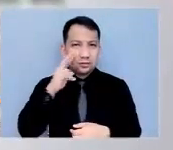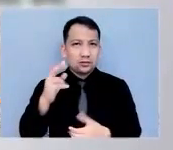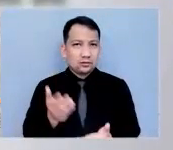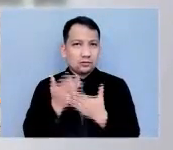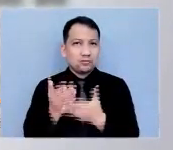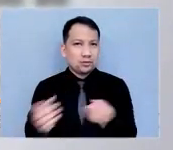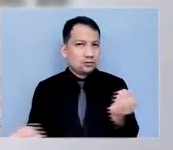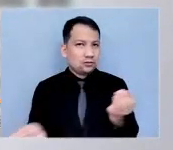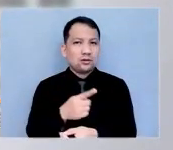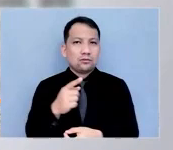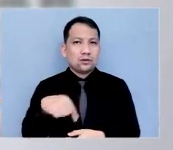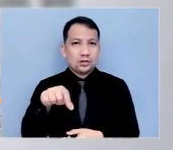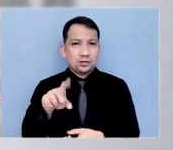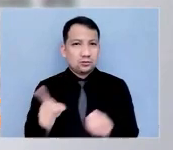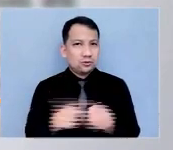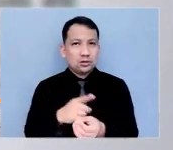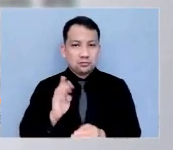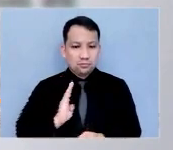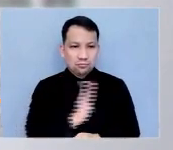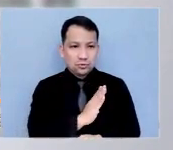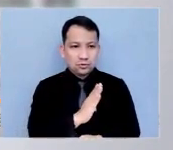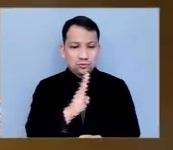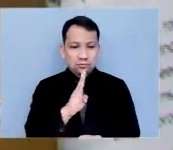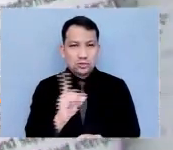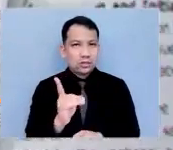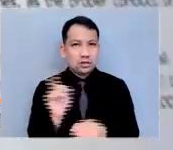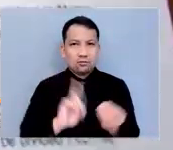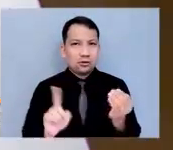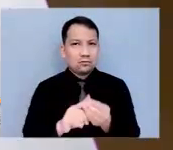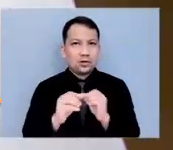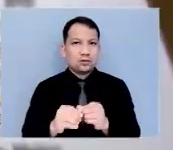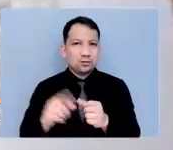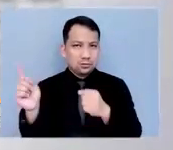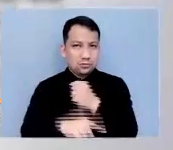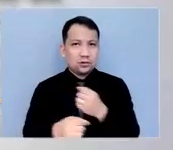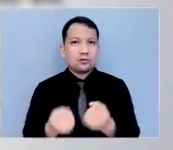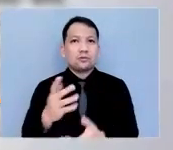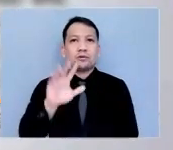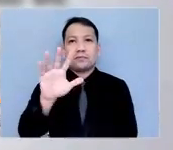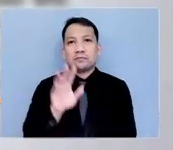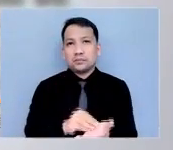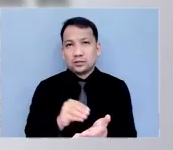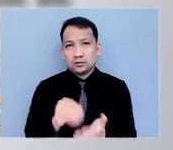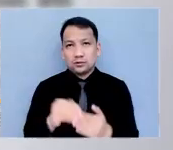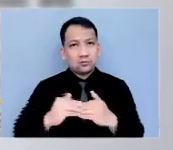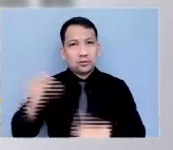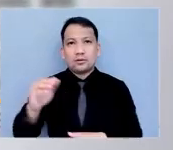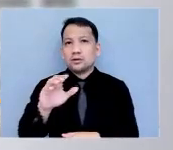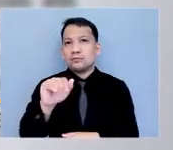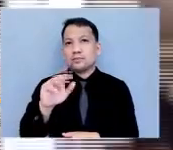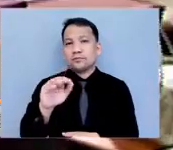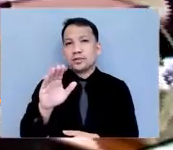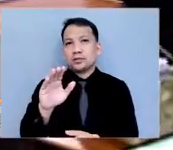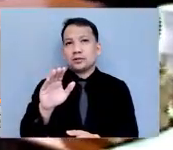Baki ng miyembro ng Board of Directors kapag nasangkot sa anomalya at pagmultahin sila ng 5 milyong piso hanggang 15 milyong